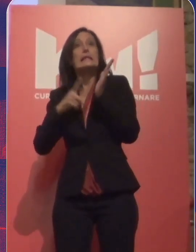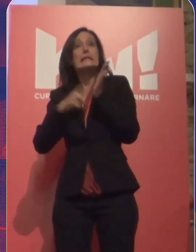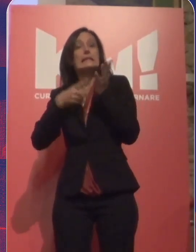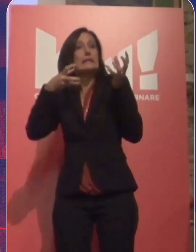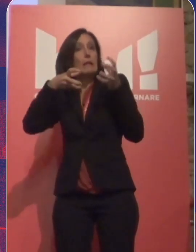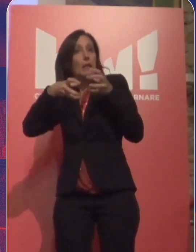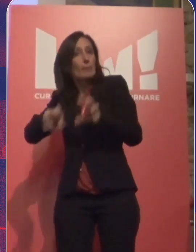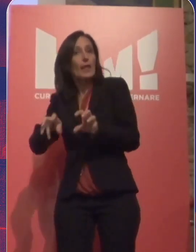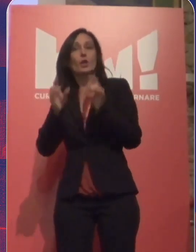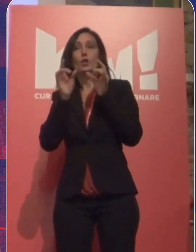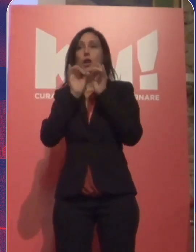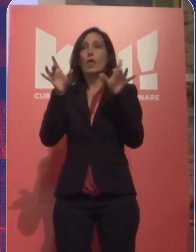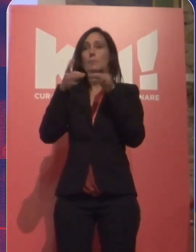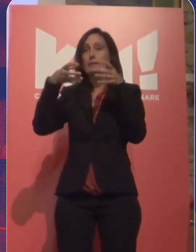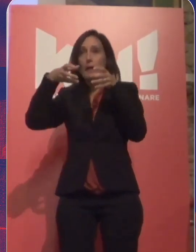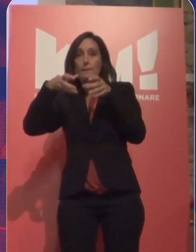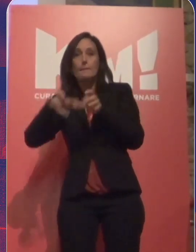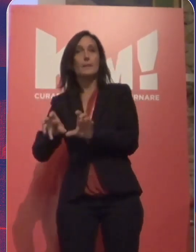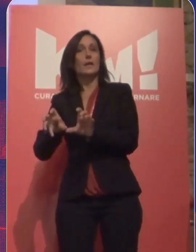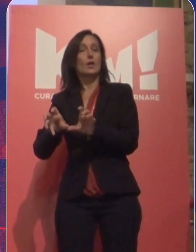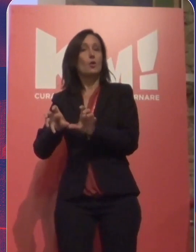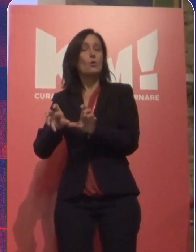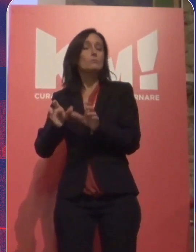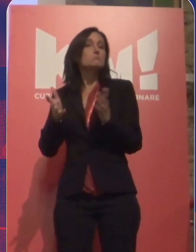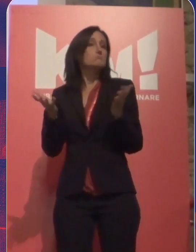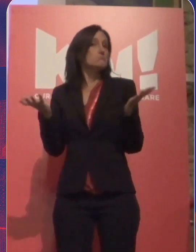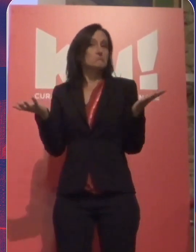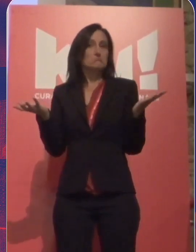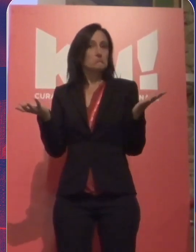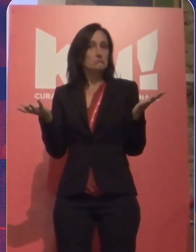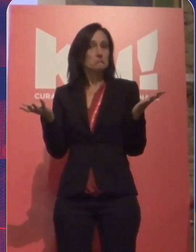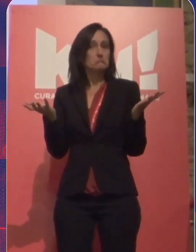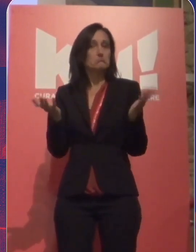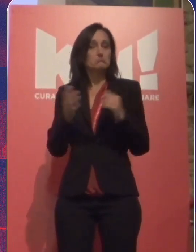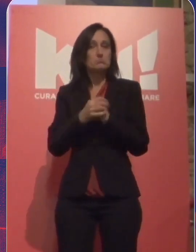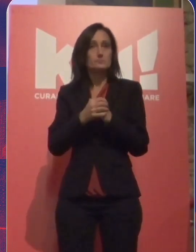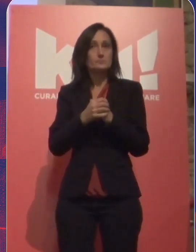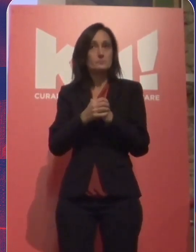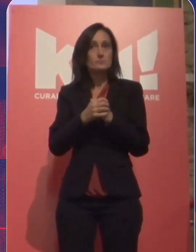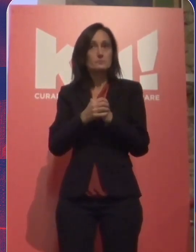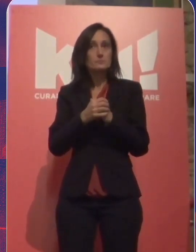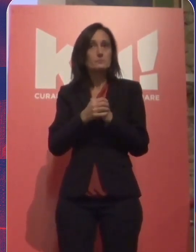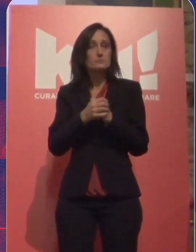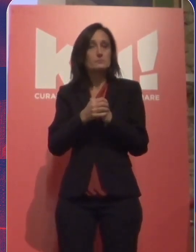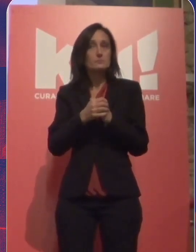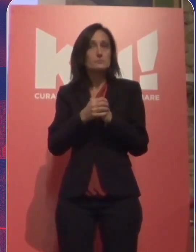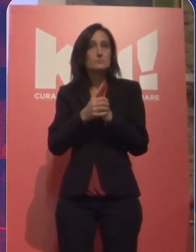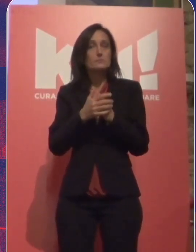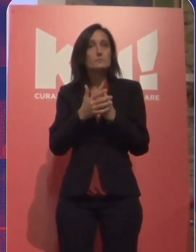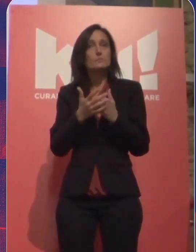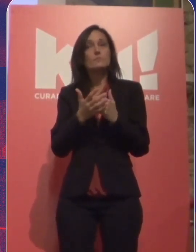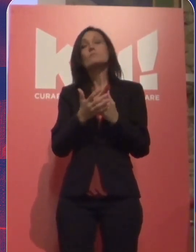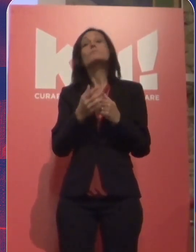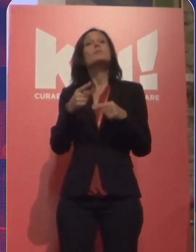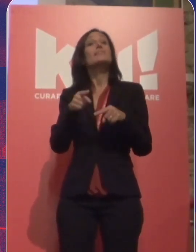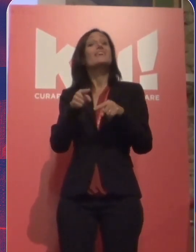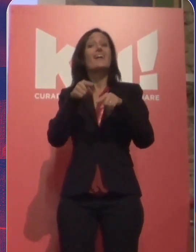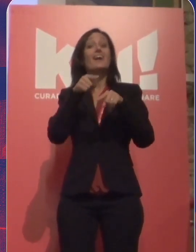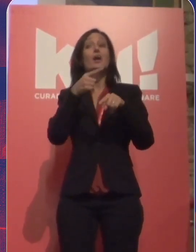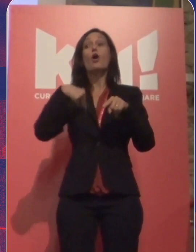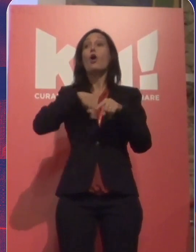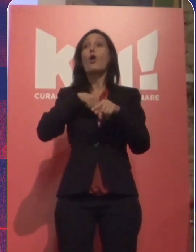libertà dunque c'è stata questa esperienza della libertà come pericolo